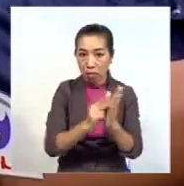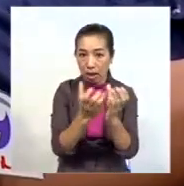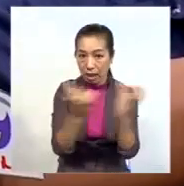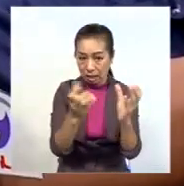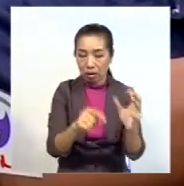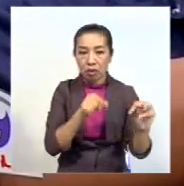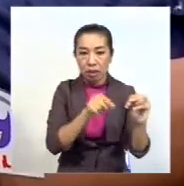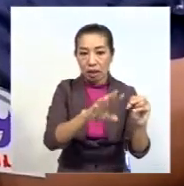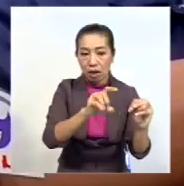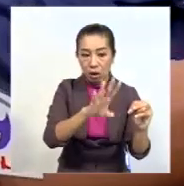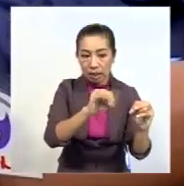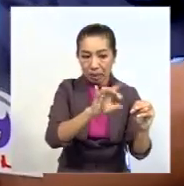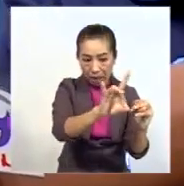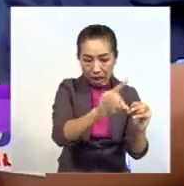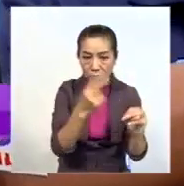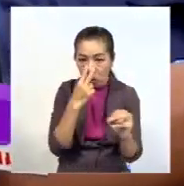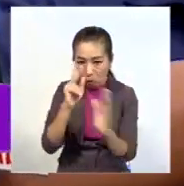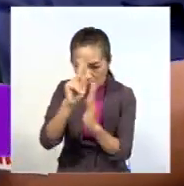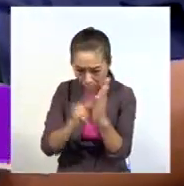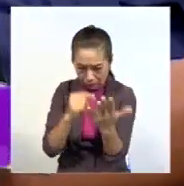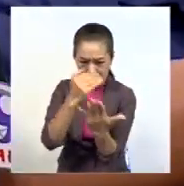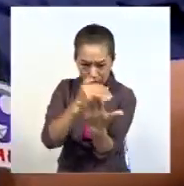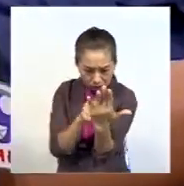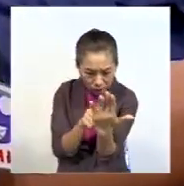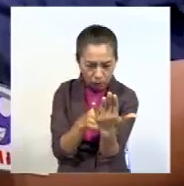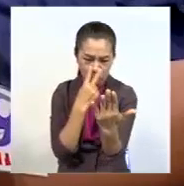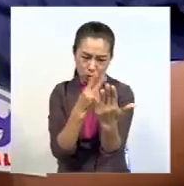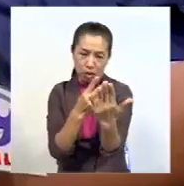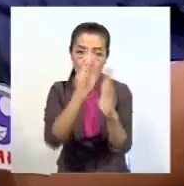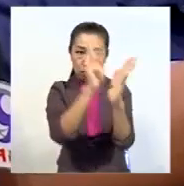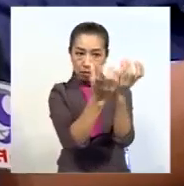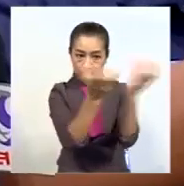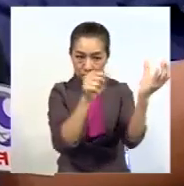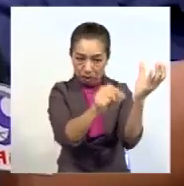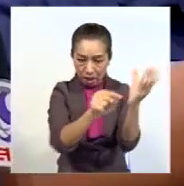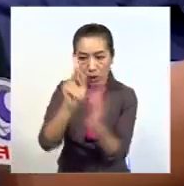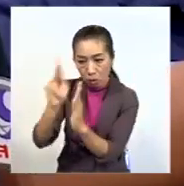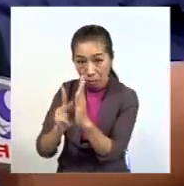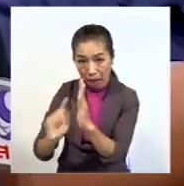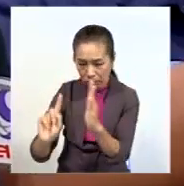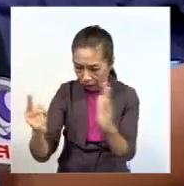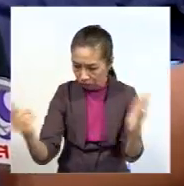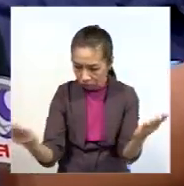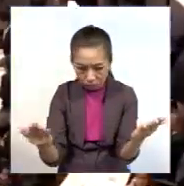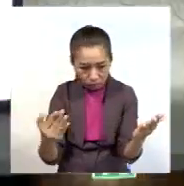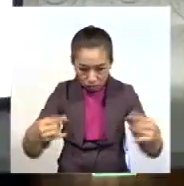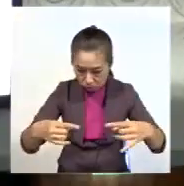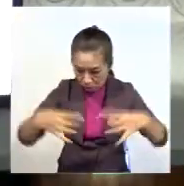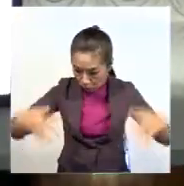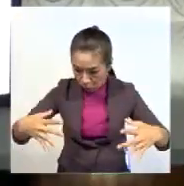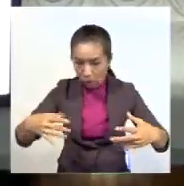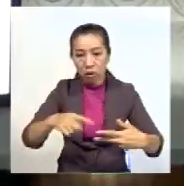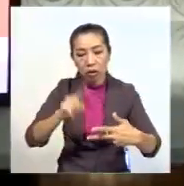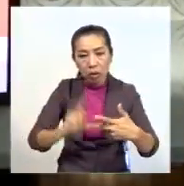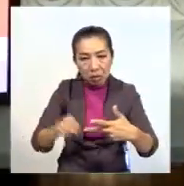ชัดเจนนะคะว่าถ้าหากข้อกฎหมายมีข้อความขัดและแย้งกับรัฐธรรมนูญหรือมีกระบวนการตรากฎหม